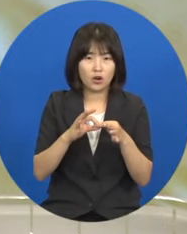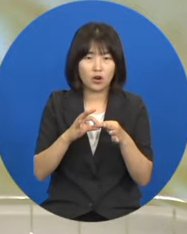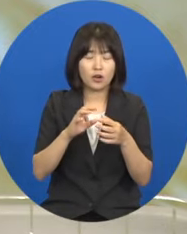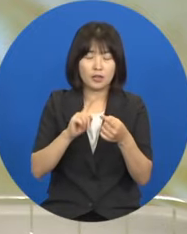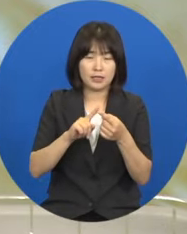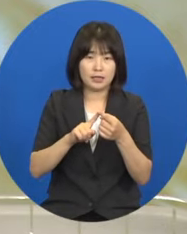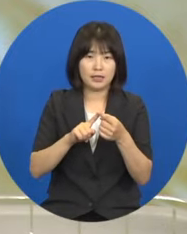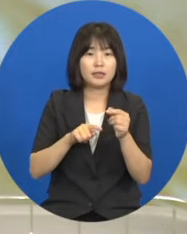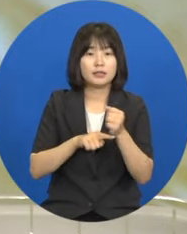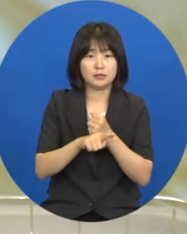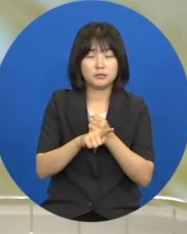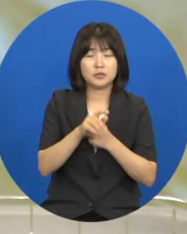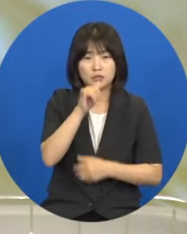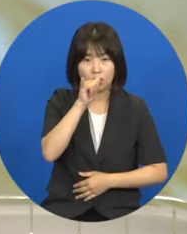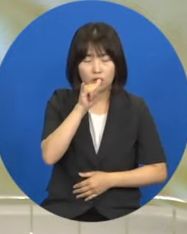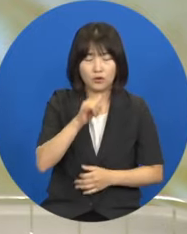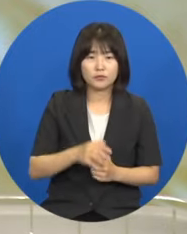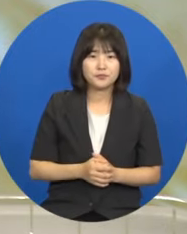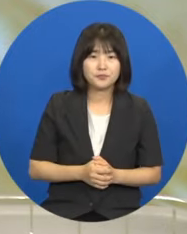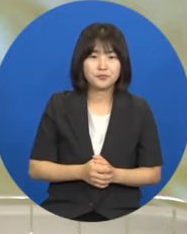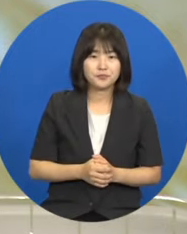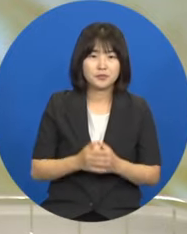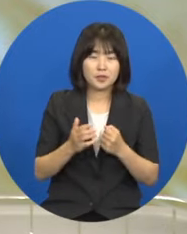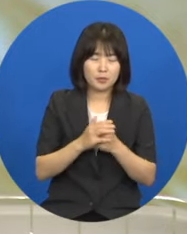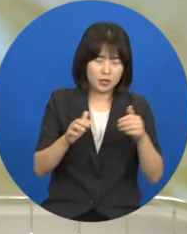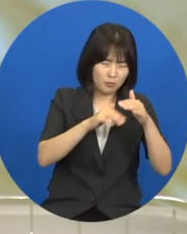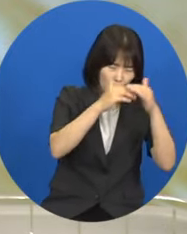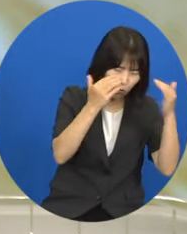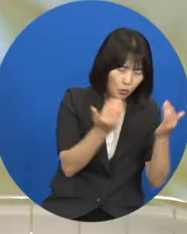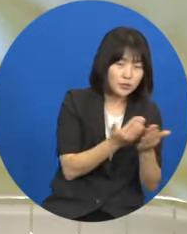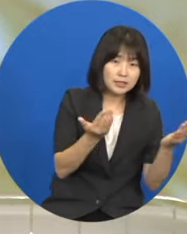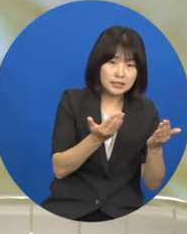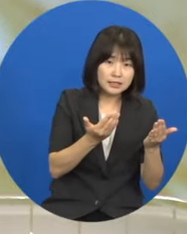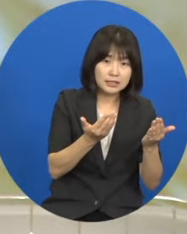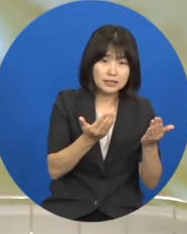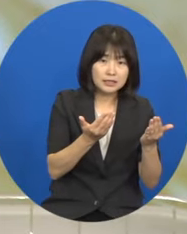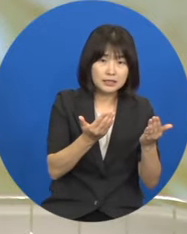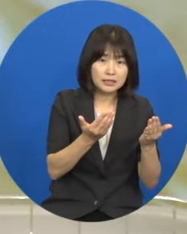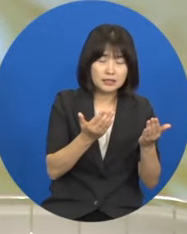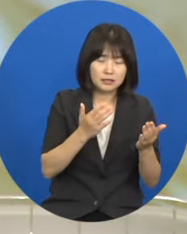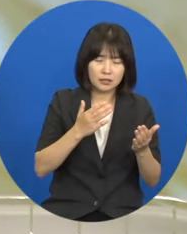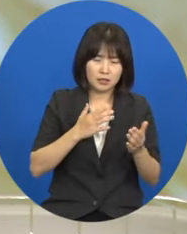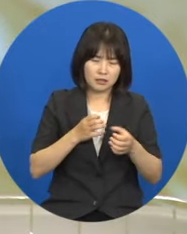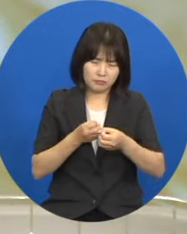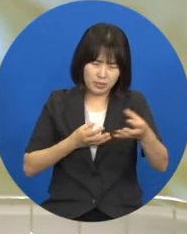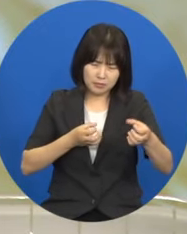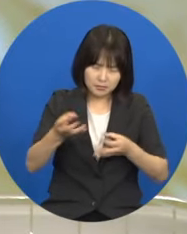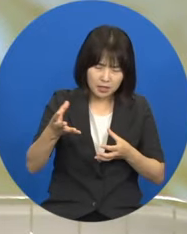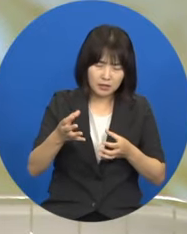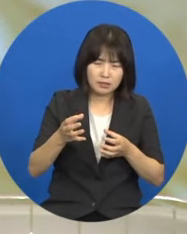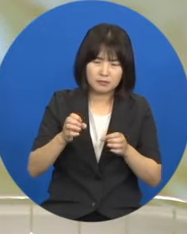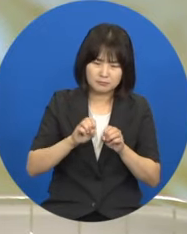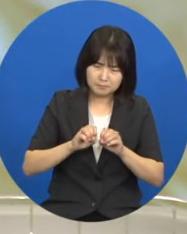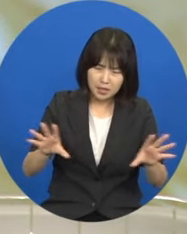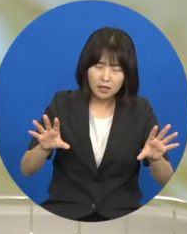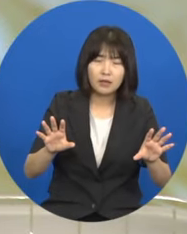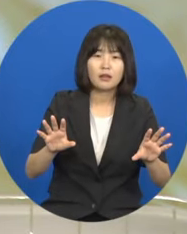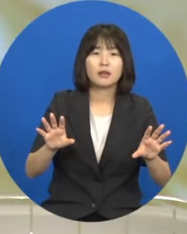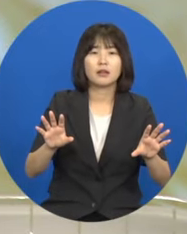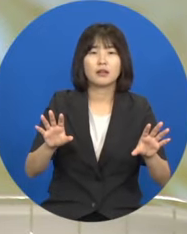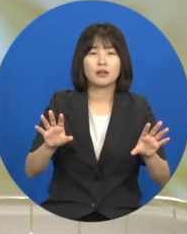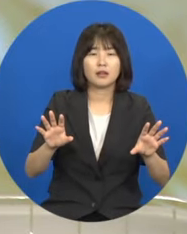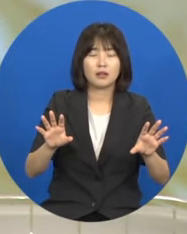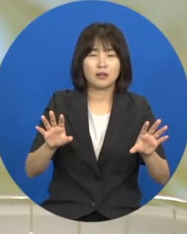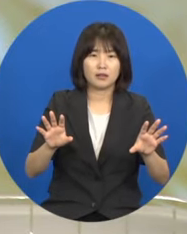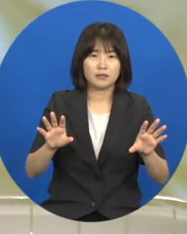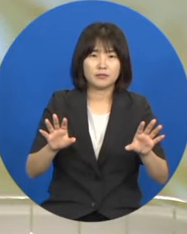이 구절의 의미는 이 모든 일과 나에게 속한 모든 것이 분열하거나 흩어지거나 나눠지거나